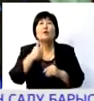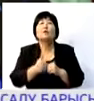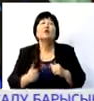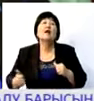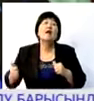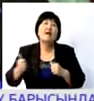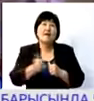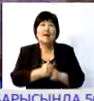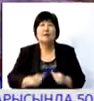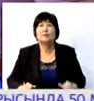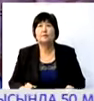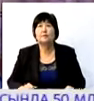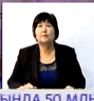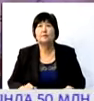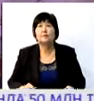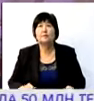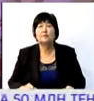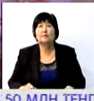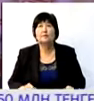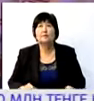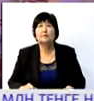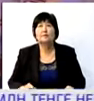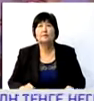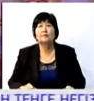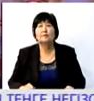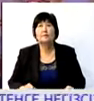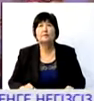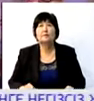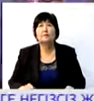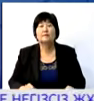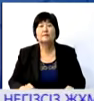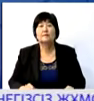ілгері. Әкімжан Жолтаев, Нұржан Мұзарайф үшін Досхан Сәтбаев, Қызылорда телеарнасы.